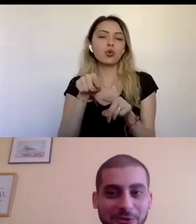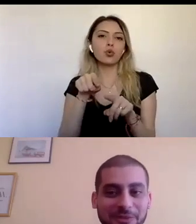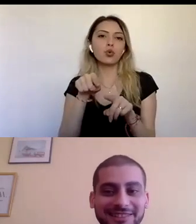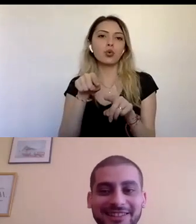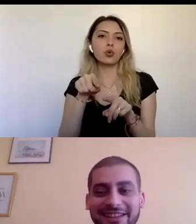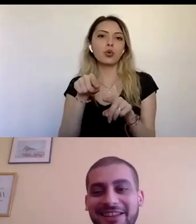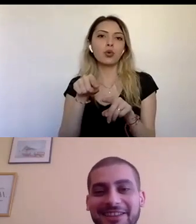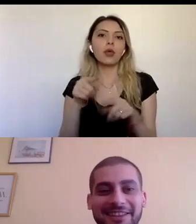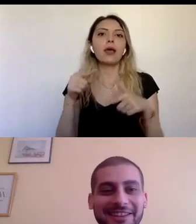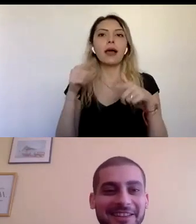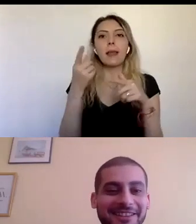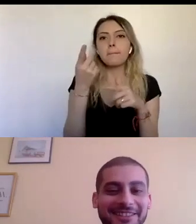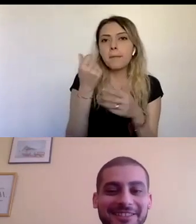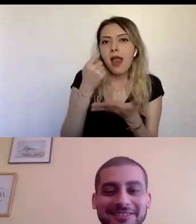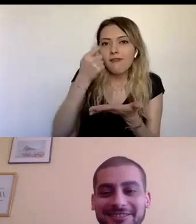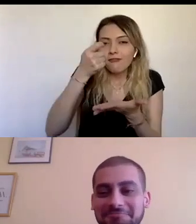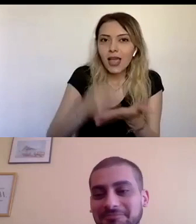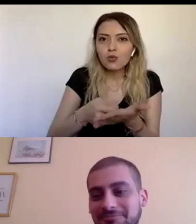artıp performansta